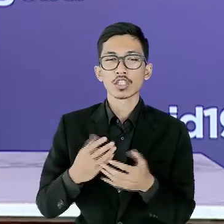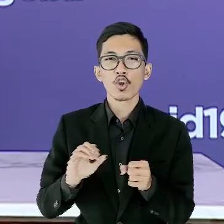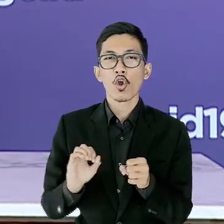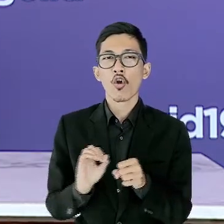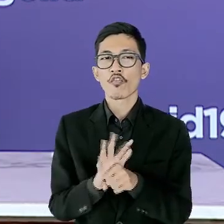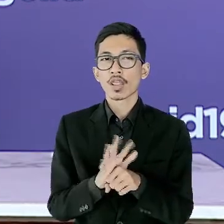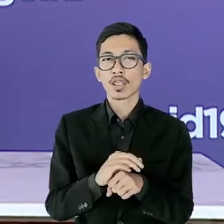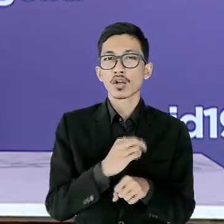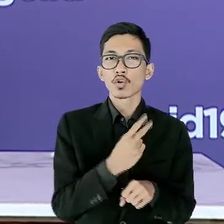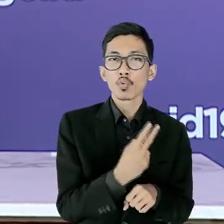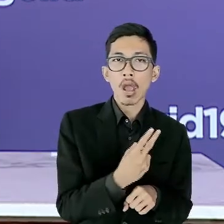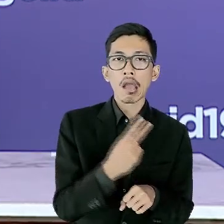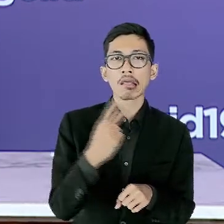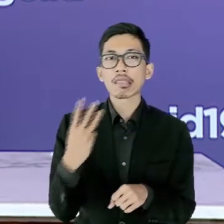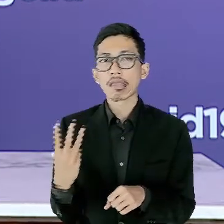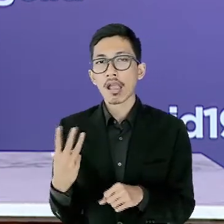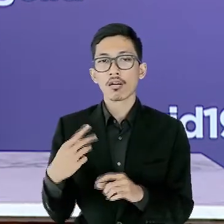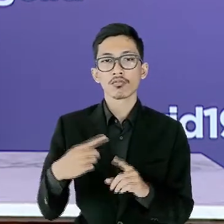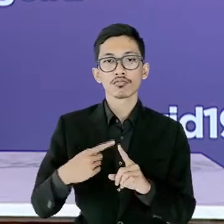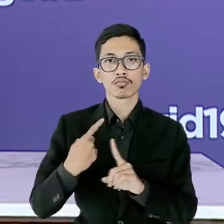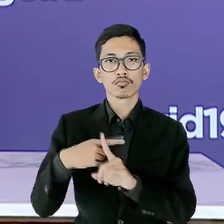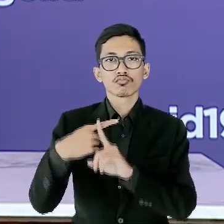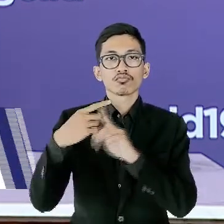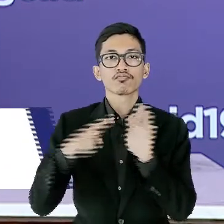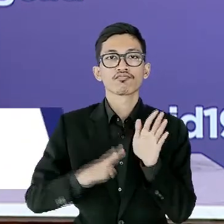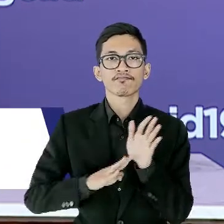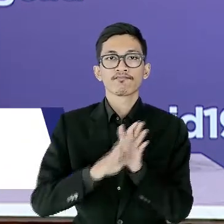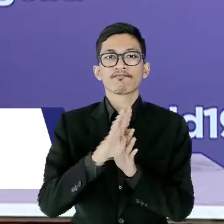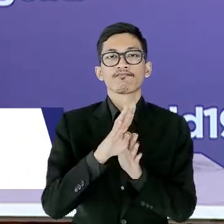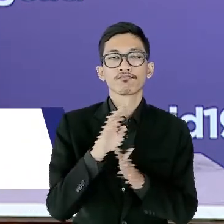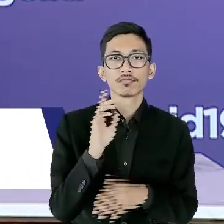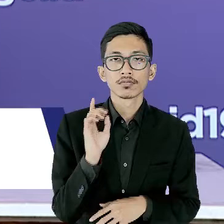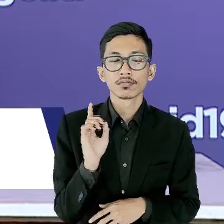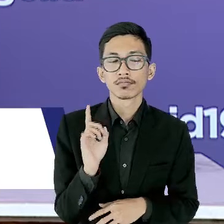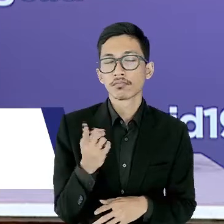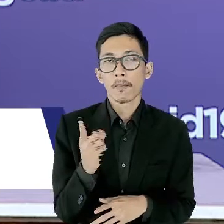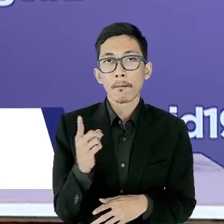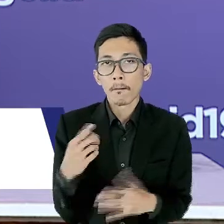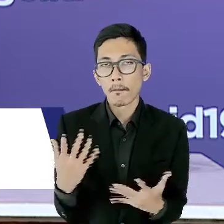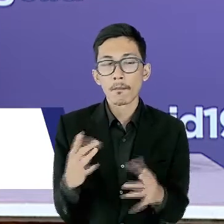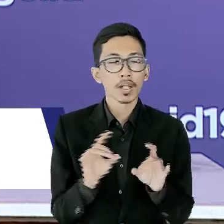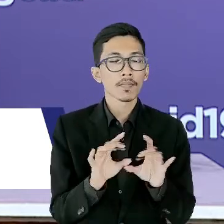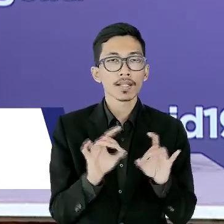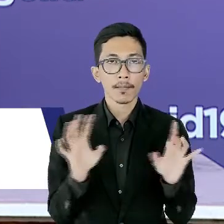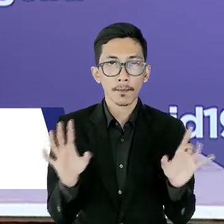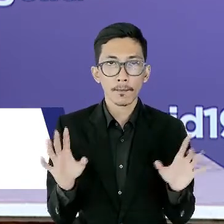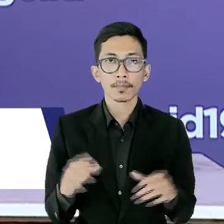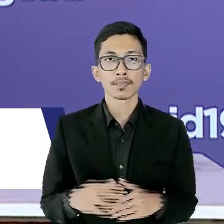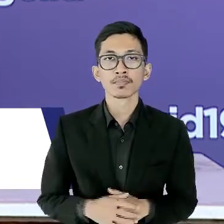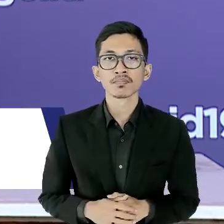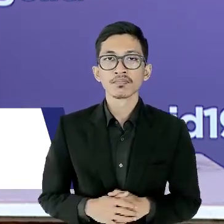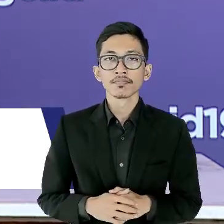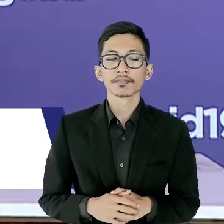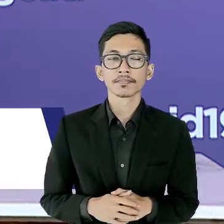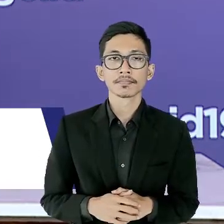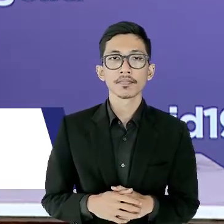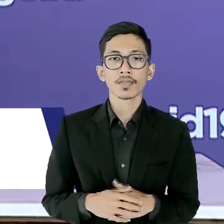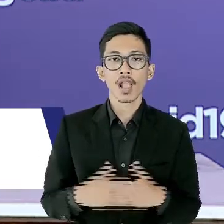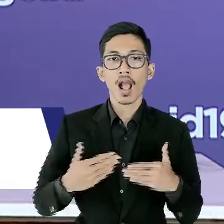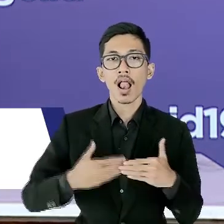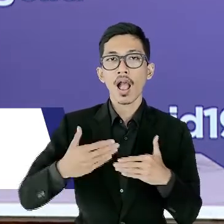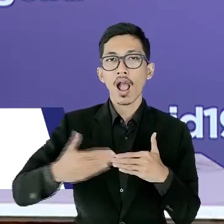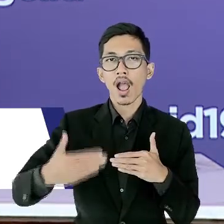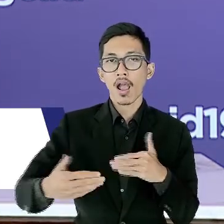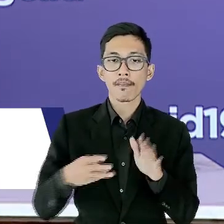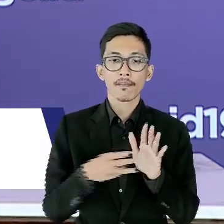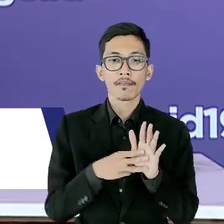dan ketiga. Penyebab lonjakan kasus tersebut beragam dan langkah mitigasi yang dilakukan oleh masing-masing